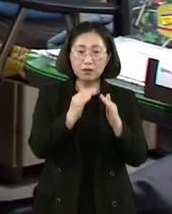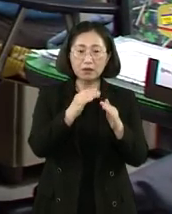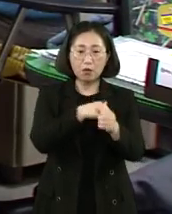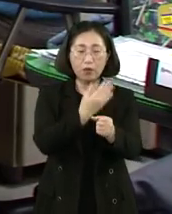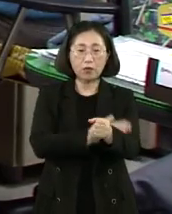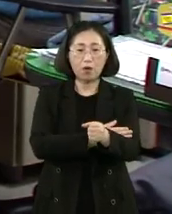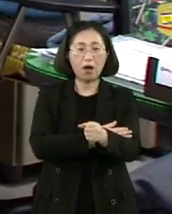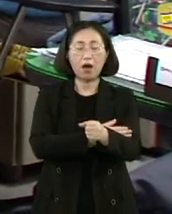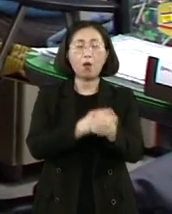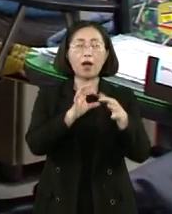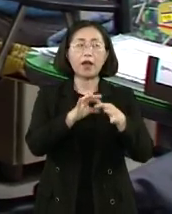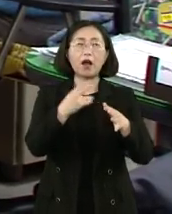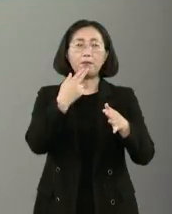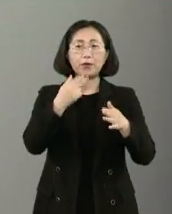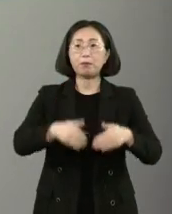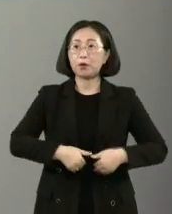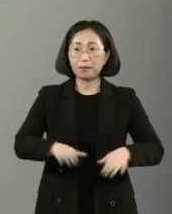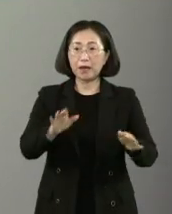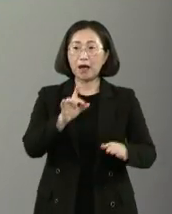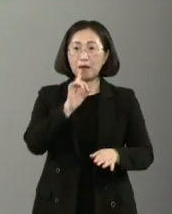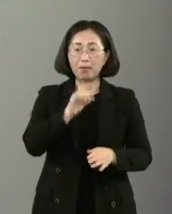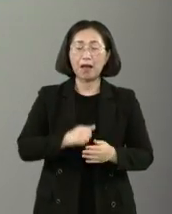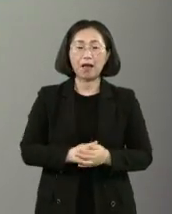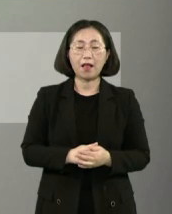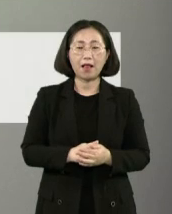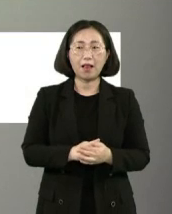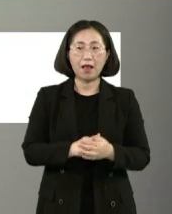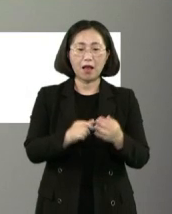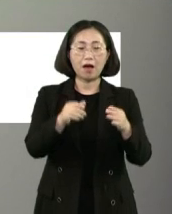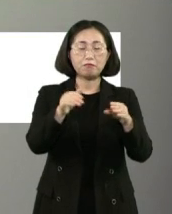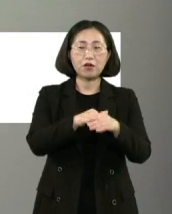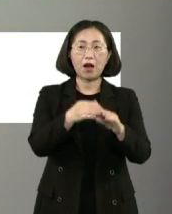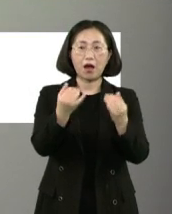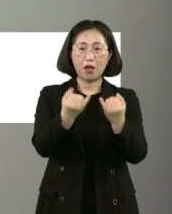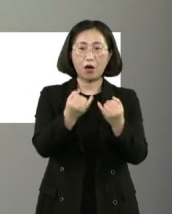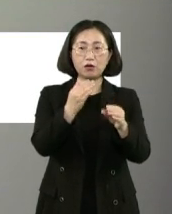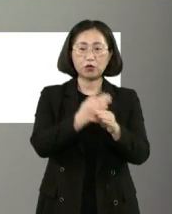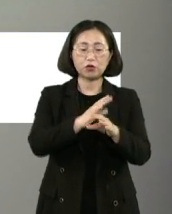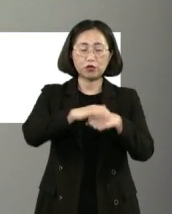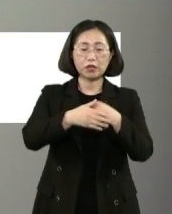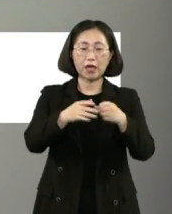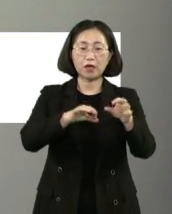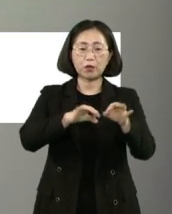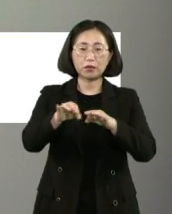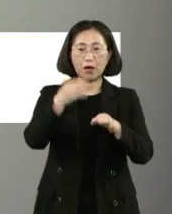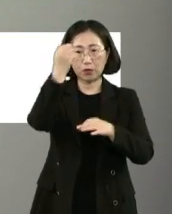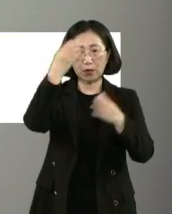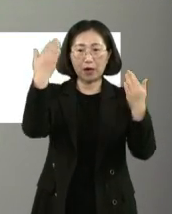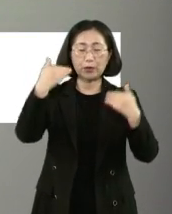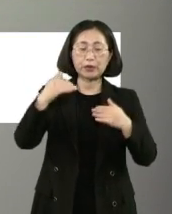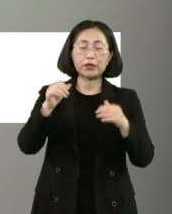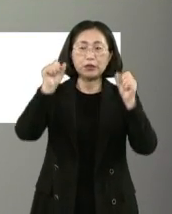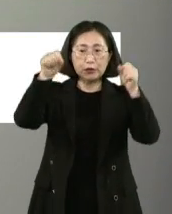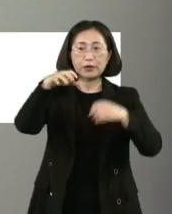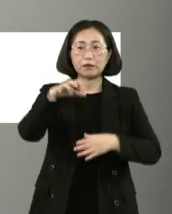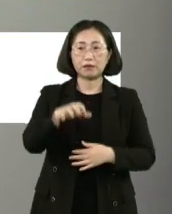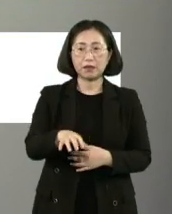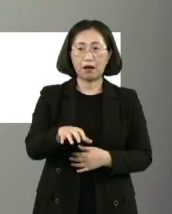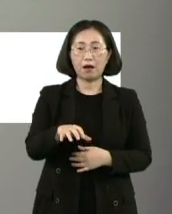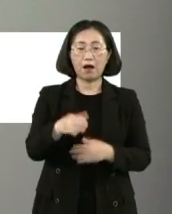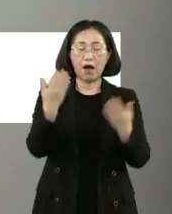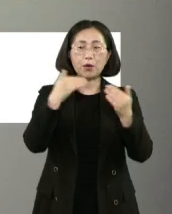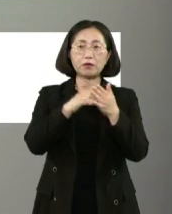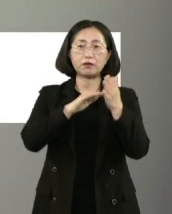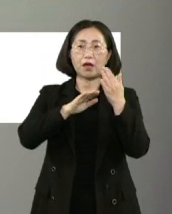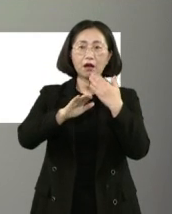세우지 않았다고 해명했습니다. 문화여중하고 국제통상고는 운동장, 그리고 애들이 하교한 이후에 시간이